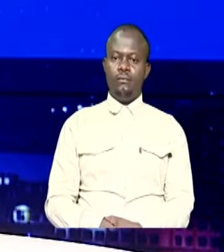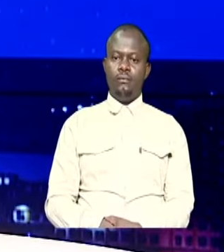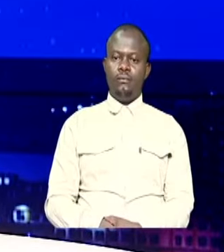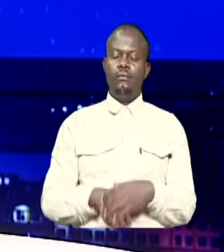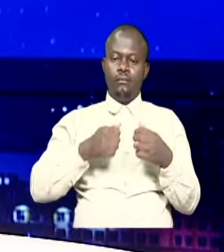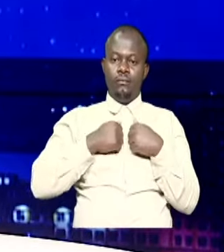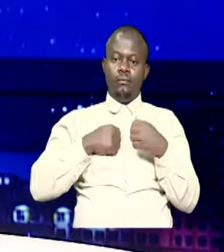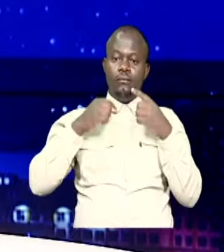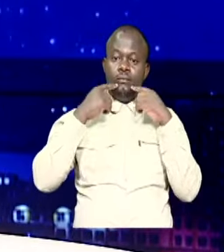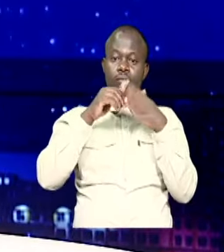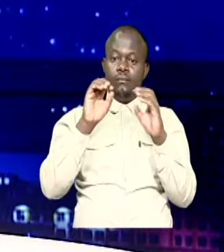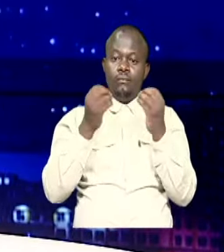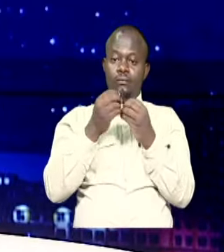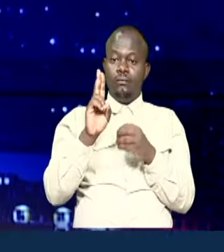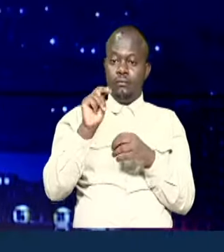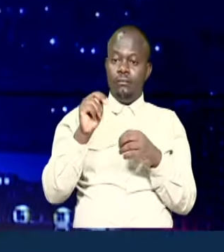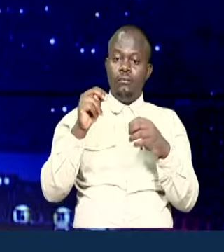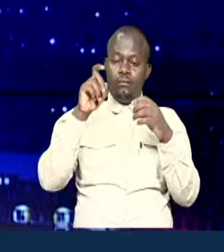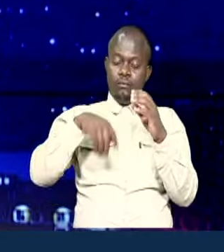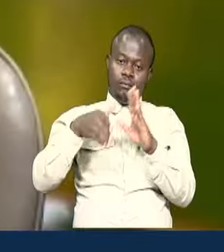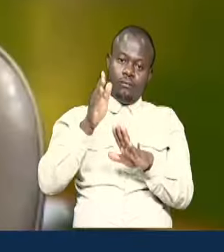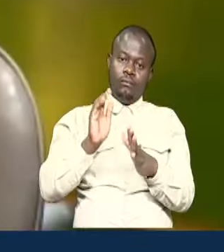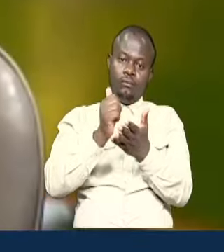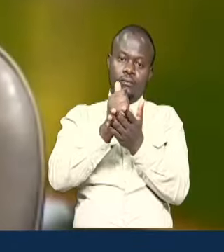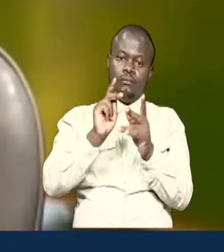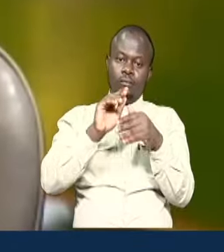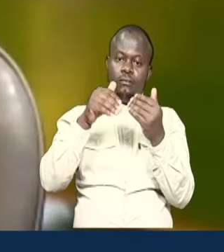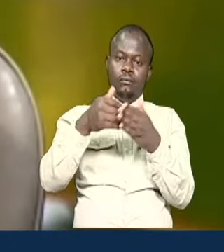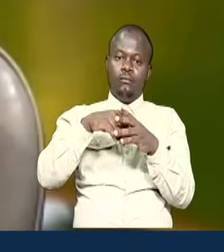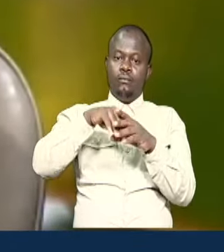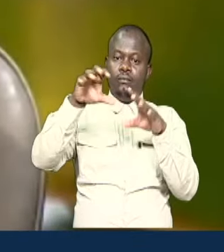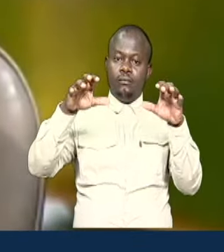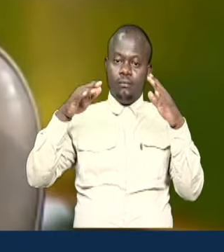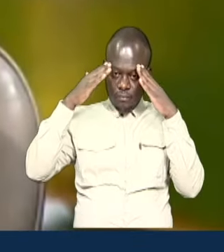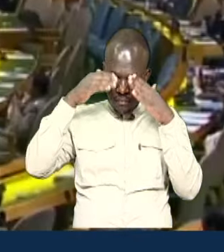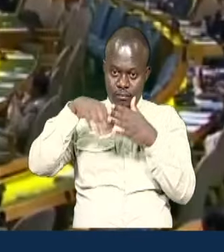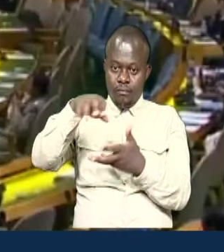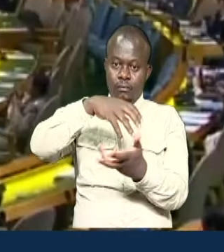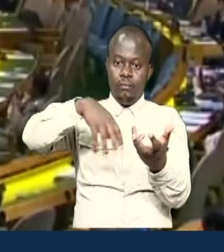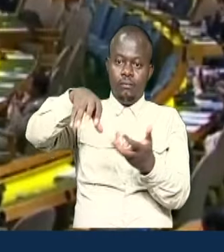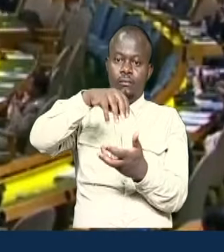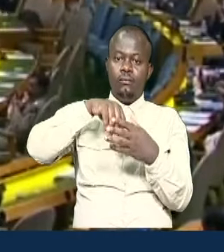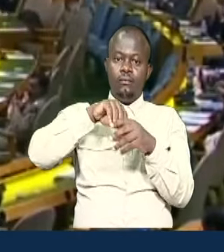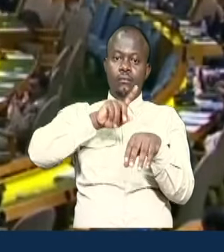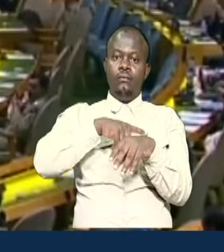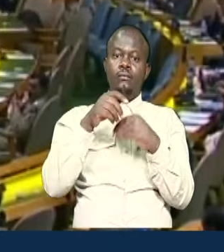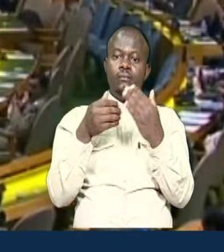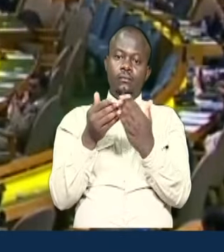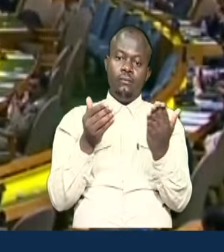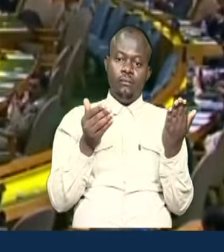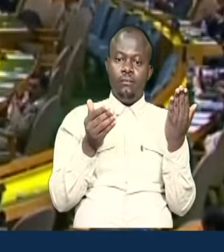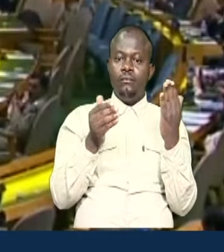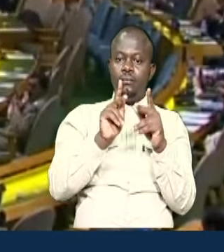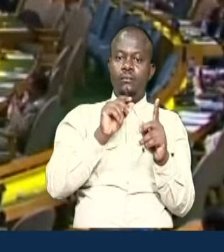Rwanda ruvuga ko umuryango w'abibumbye ukwiye kwihutira gutabara abaturage bari mu bice birangwamo amakimbirane mu gihe amahoro